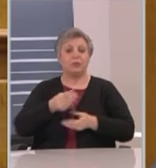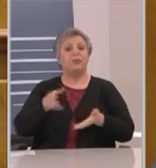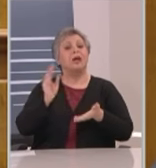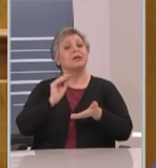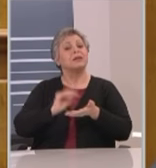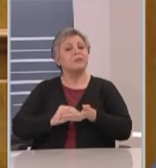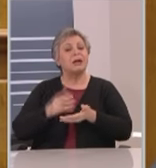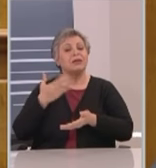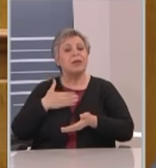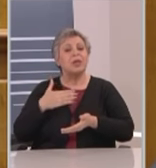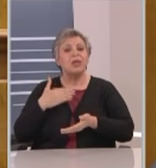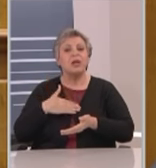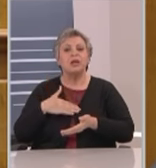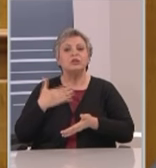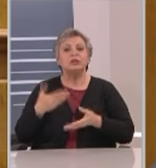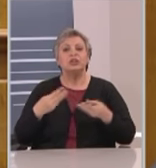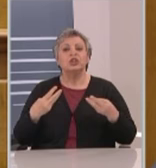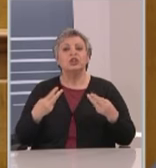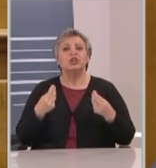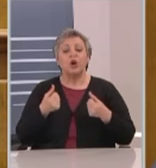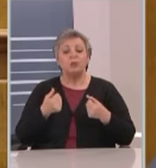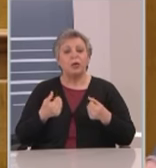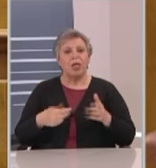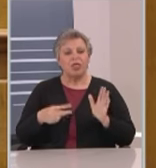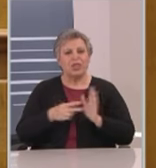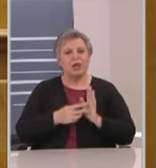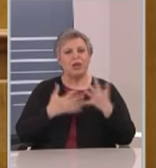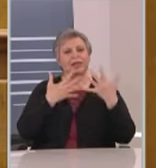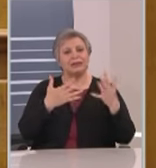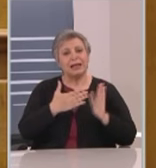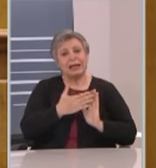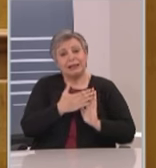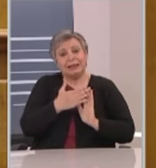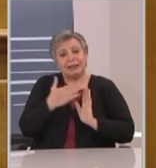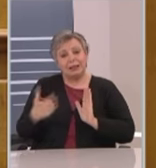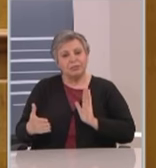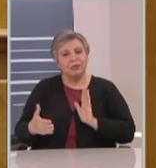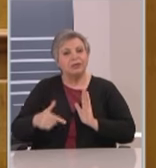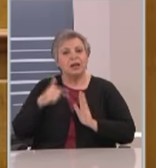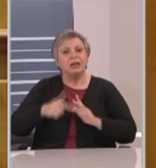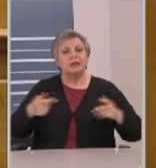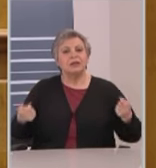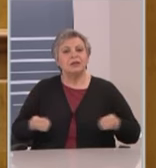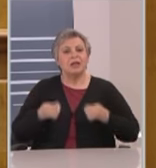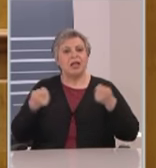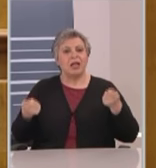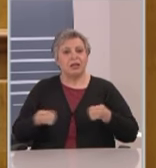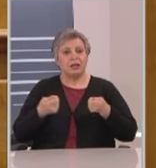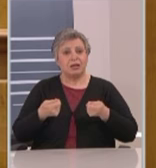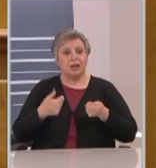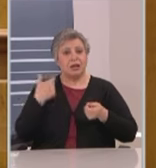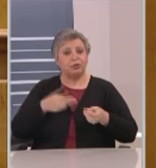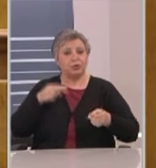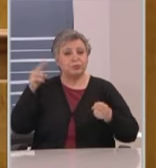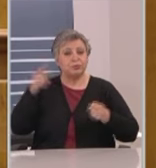που εφαρμόστηκαν για την εξάλληψή τους από το 2010 και μετά, δηλαδή την περίοδο που ξέσπασε η κρίση και ήρθαν τα μνημόνια.